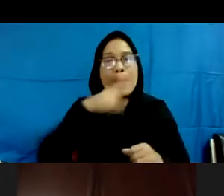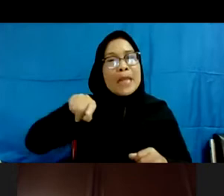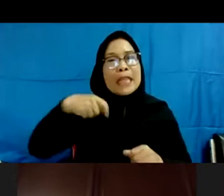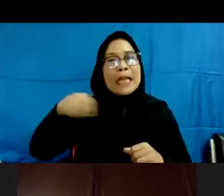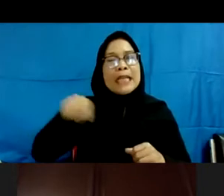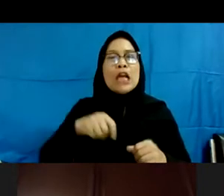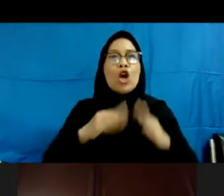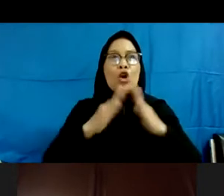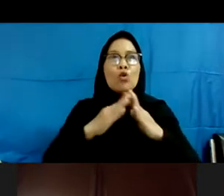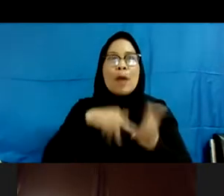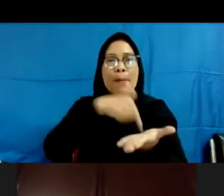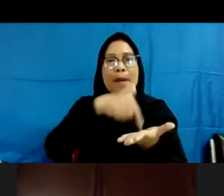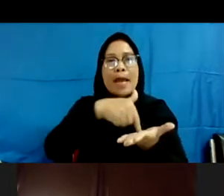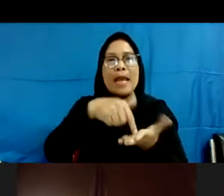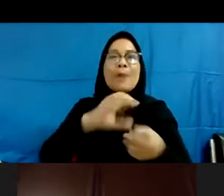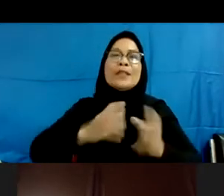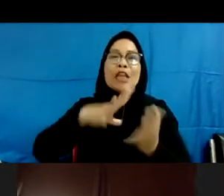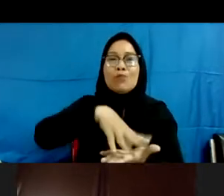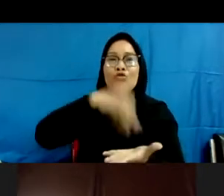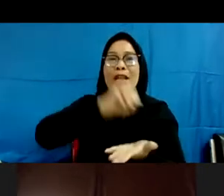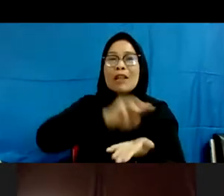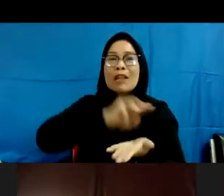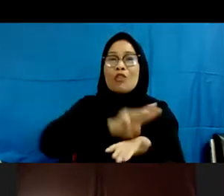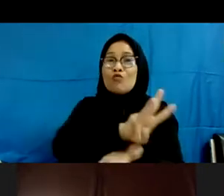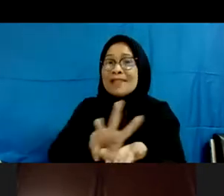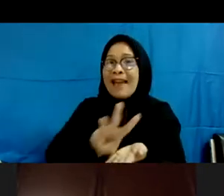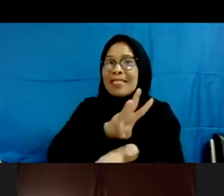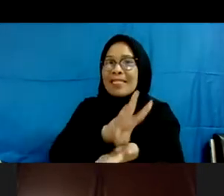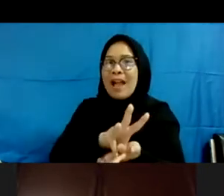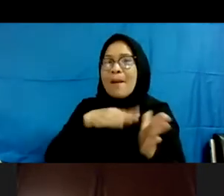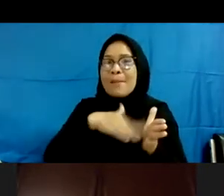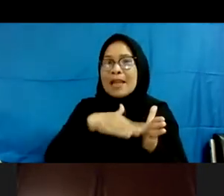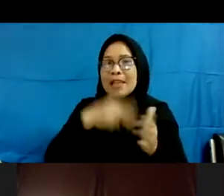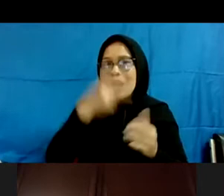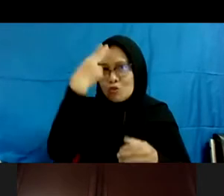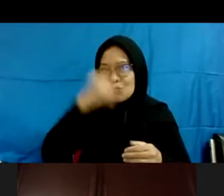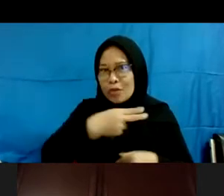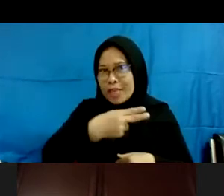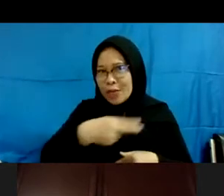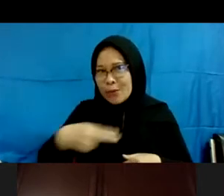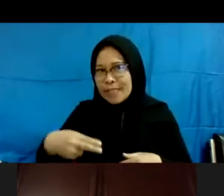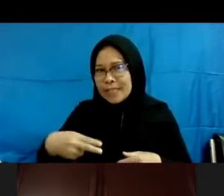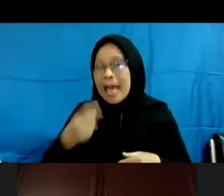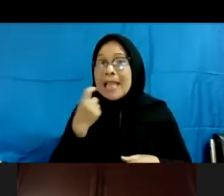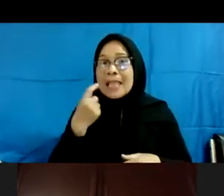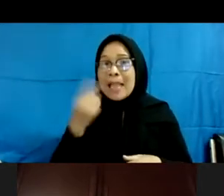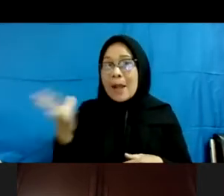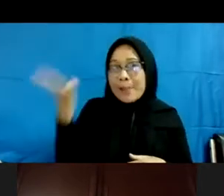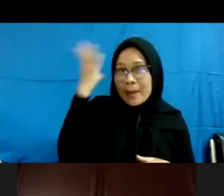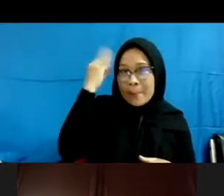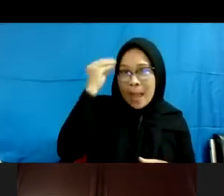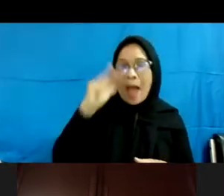juga menjadi pusat wisata edukasi untuk Indonesia nanti untuk pemahaman pengenalan huruf